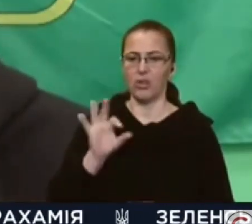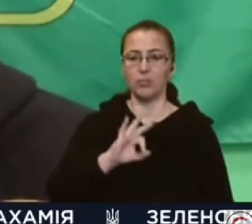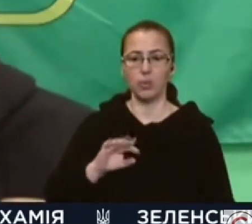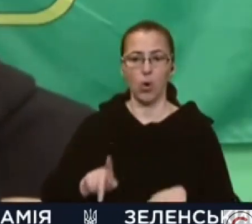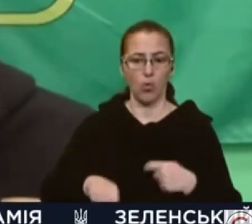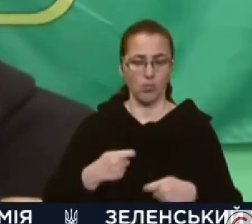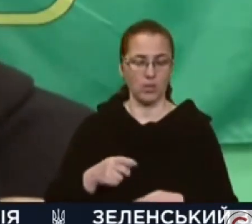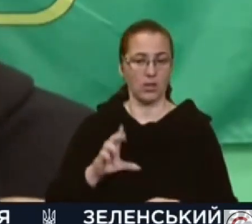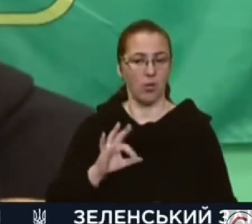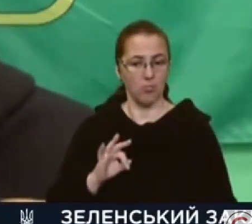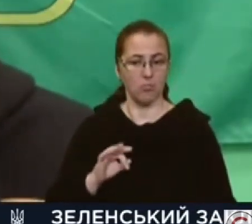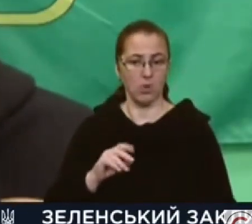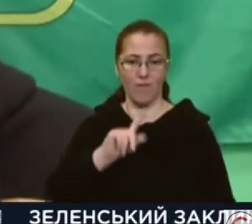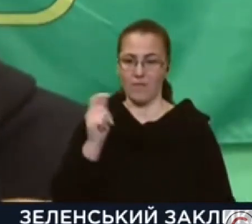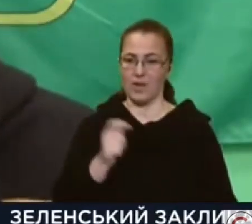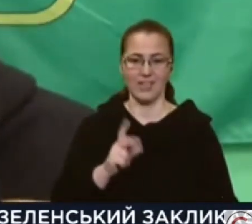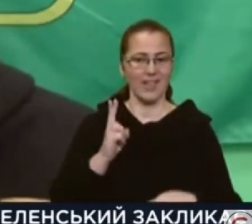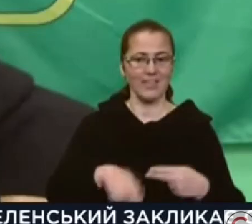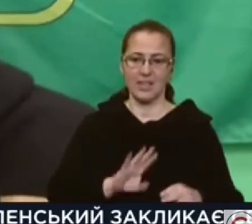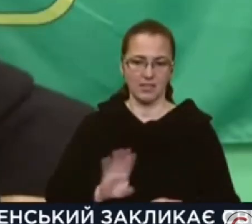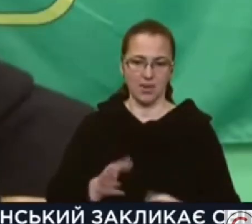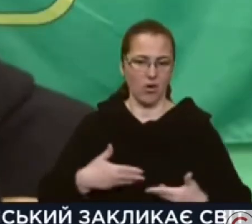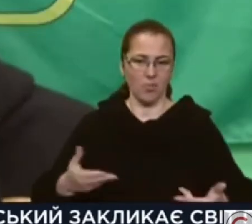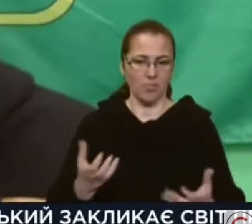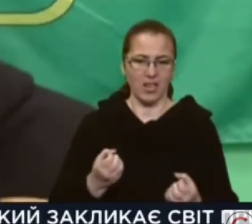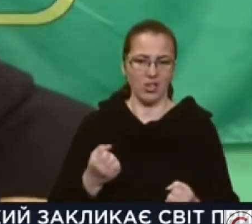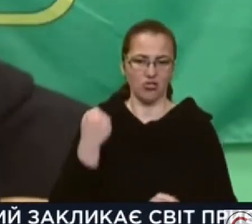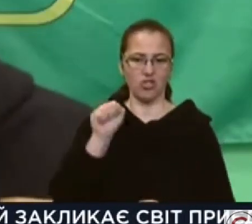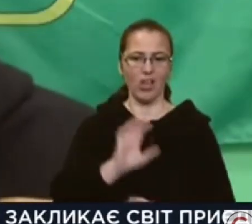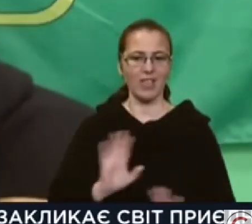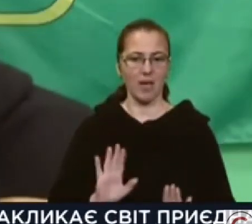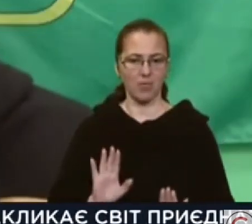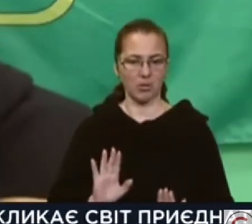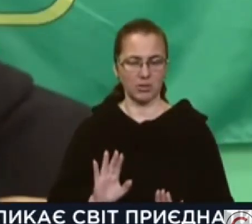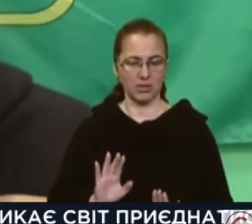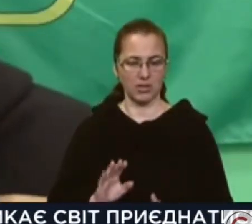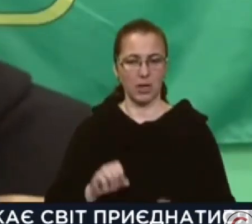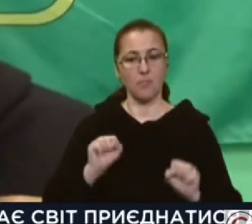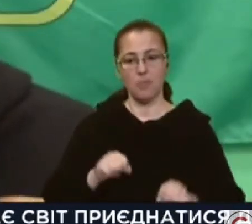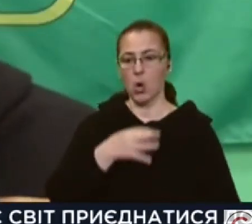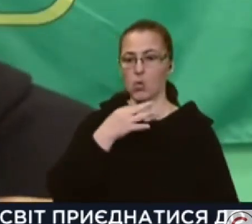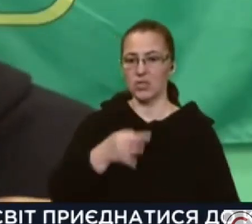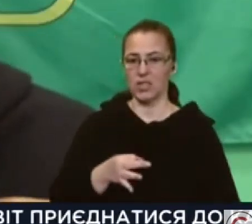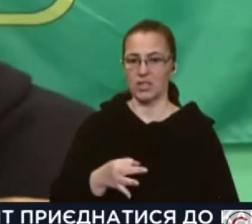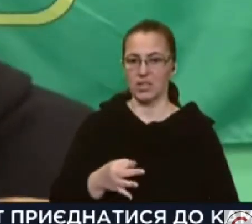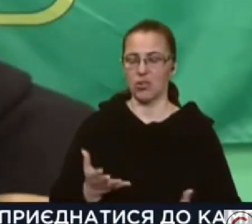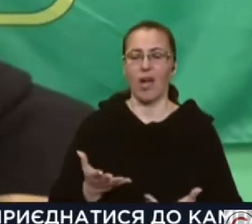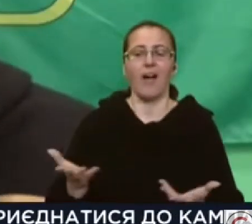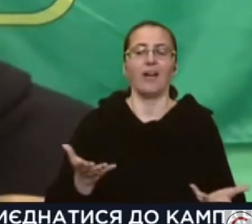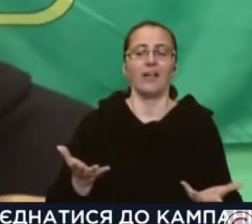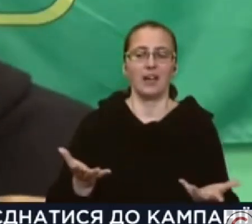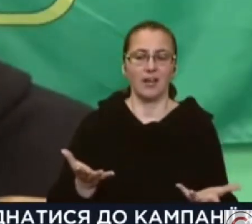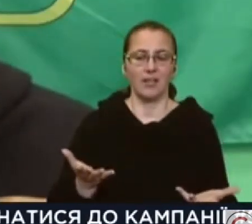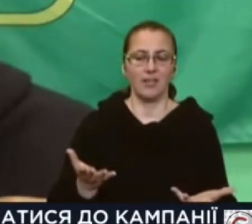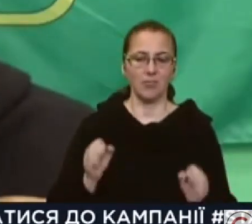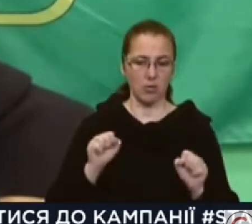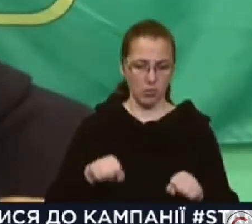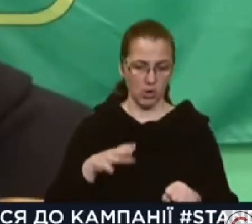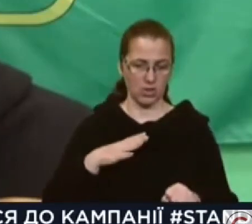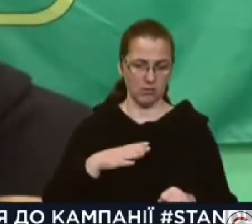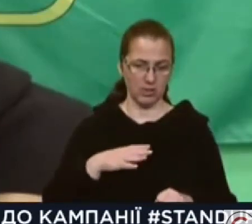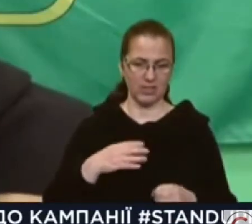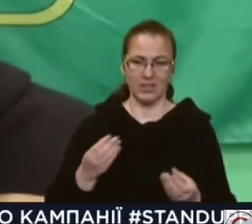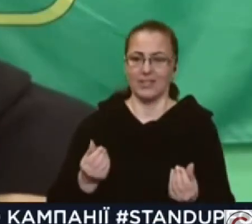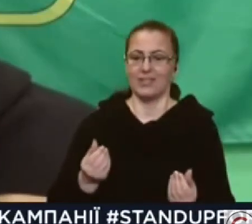не закончена, потому что мы еще не победили. Могу вам сказать, что а какими может быть,